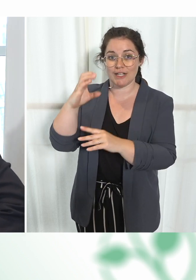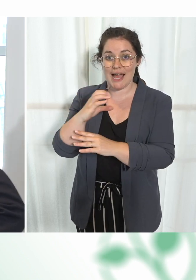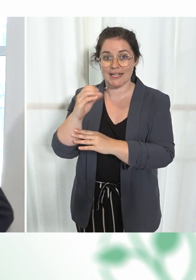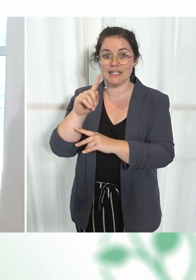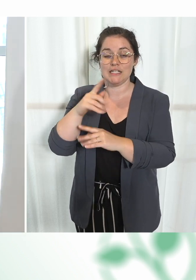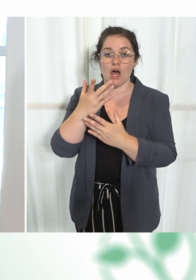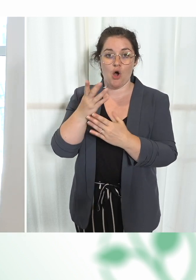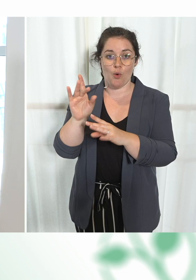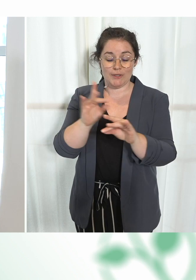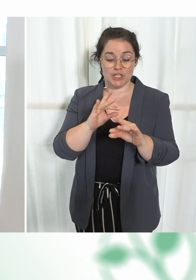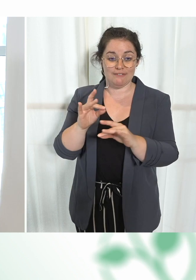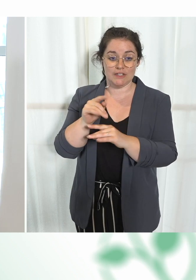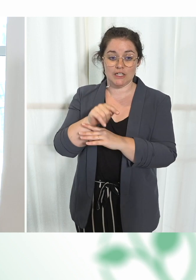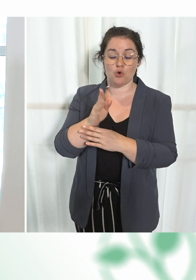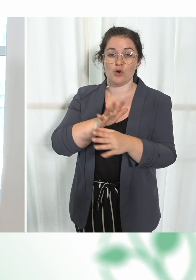Beschäftigung.